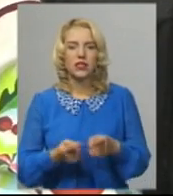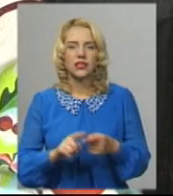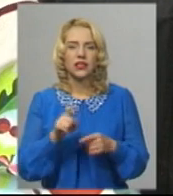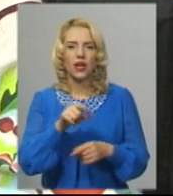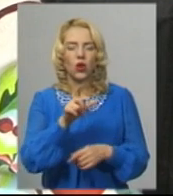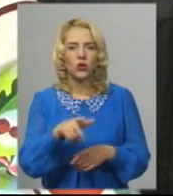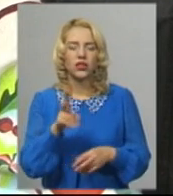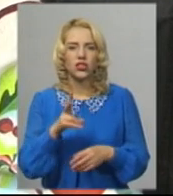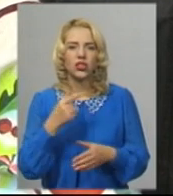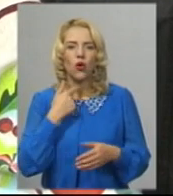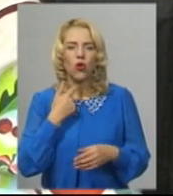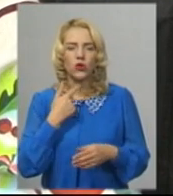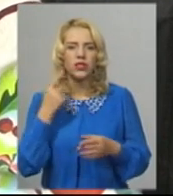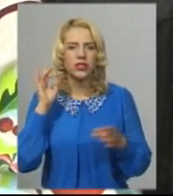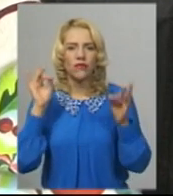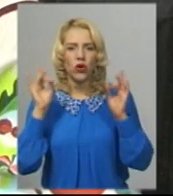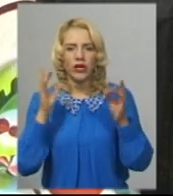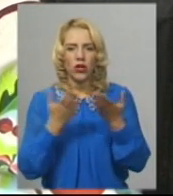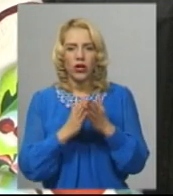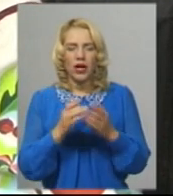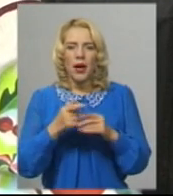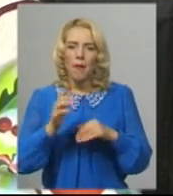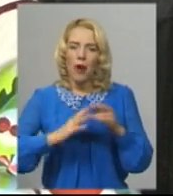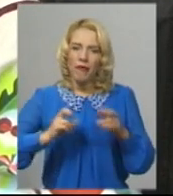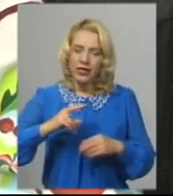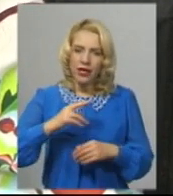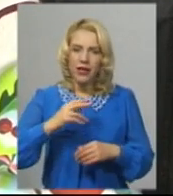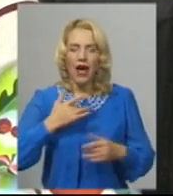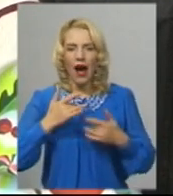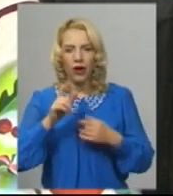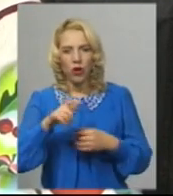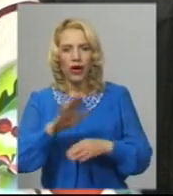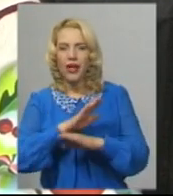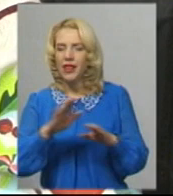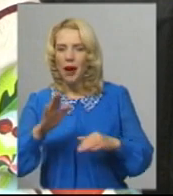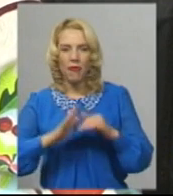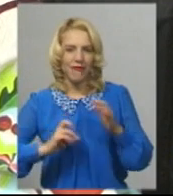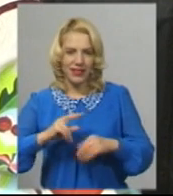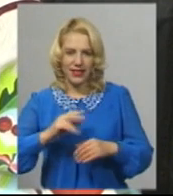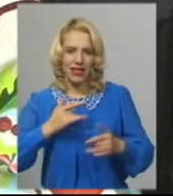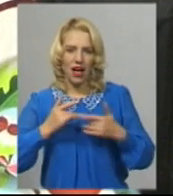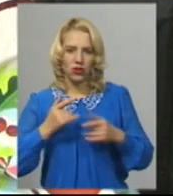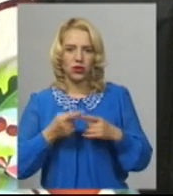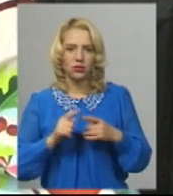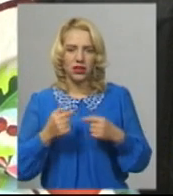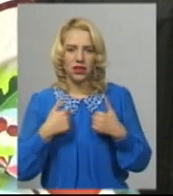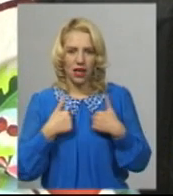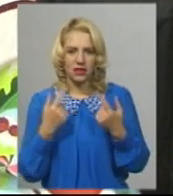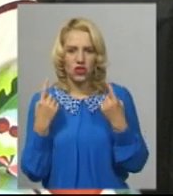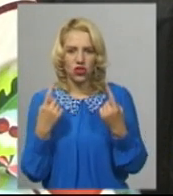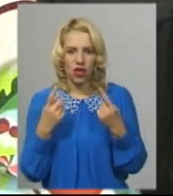люди, чиї голоси звучать у книзі. Це і професійні актори, і непрофесійні актори, що надзвичайно мені,